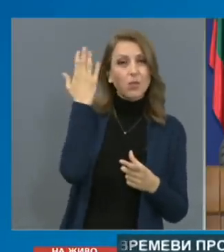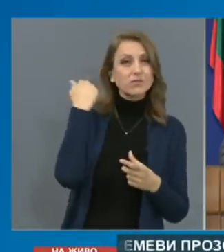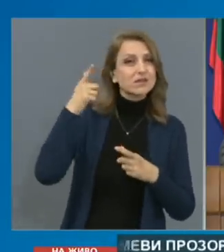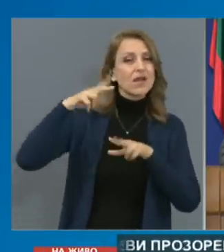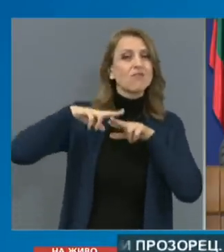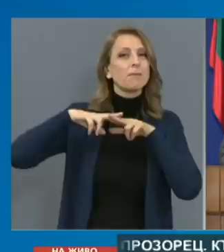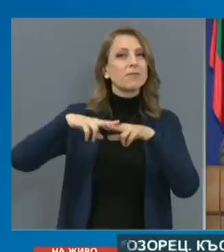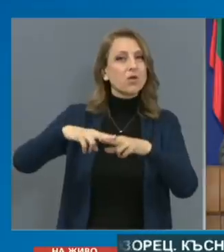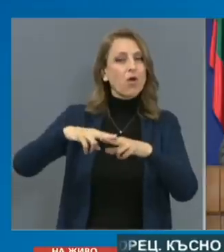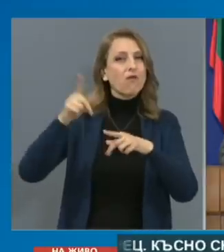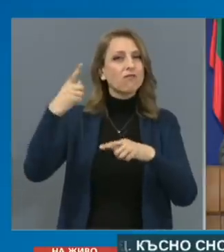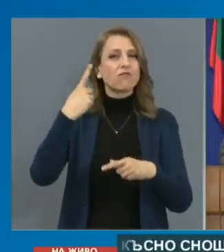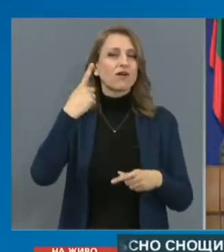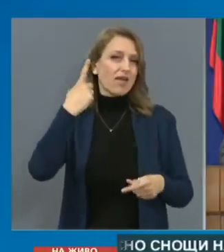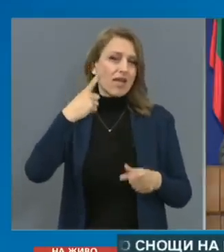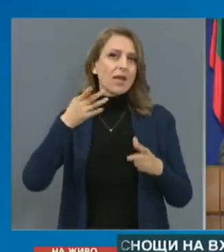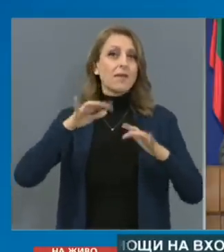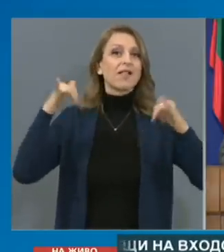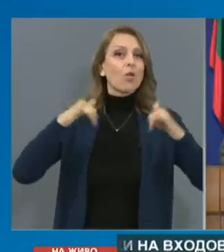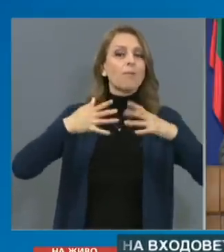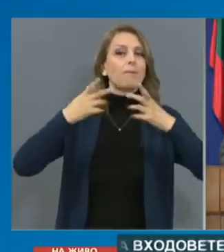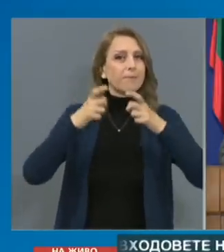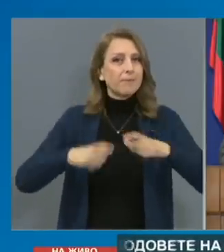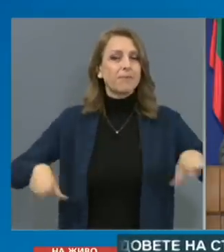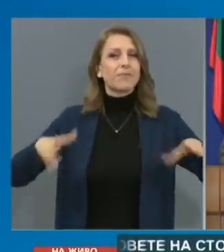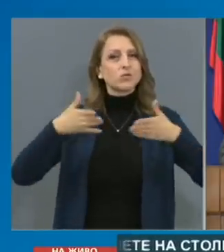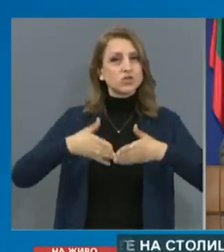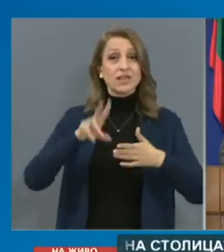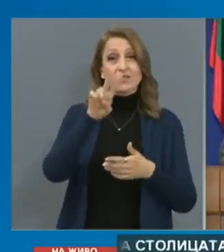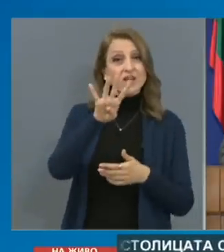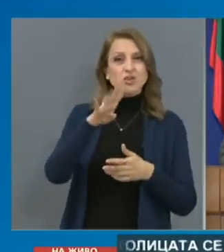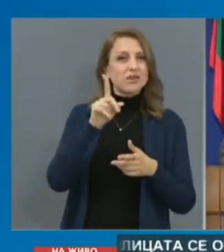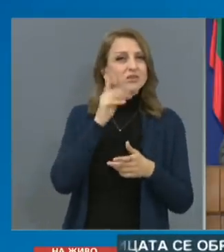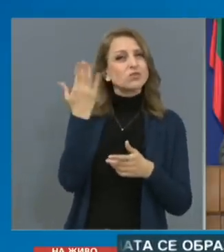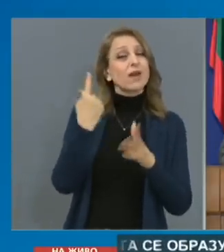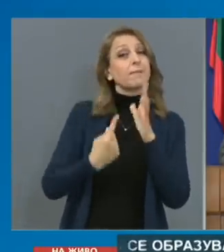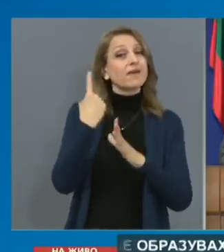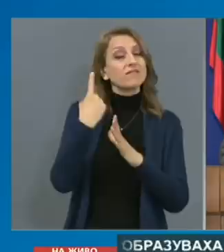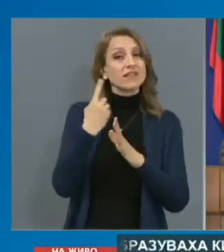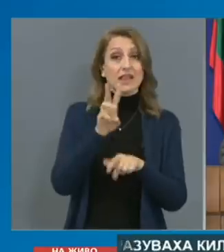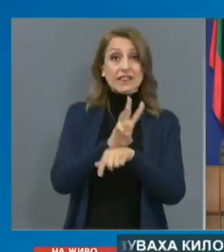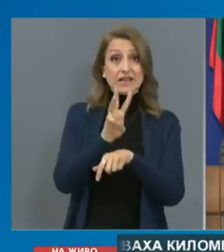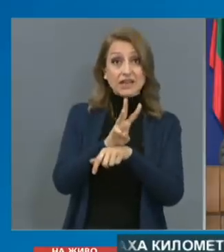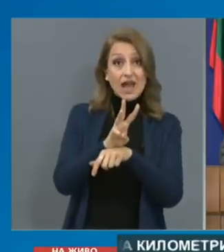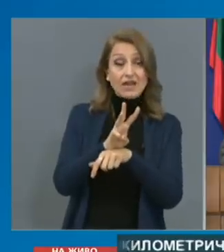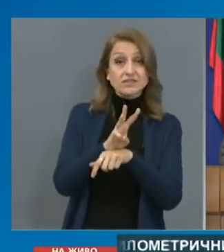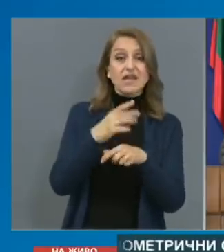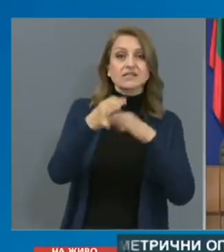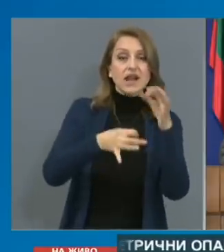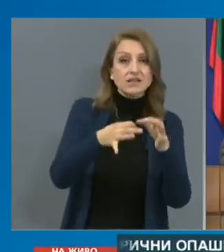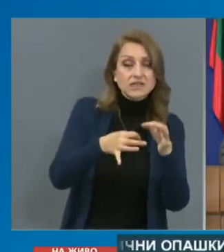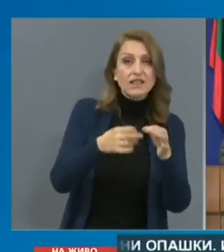системата след едно празненство, където бяха от 24 човека 13 заразени, двама